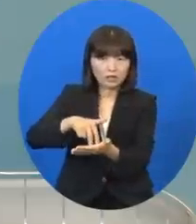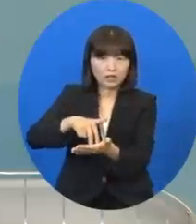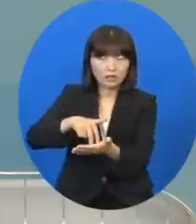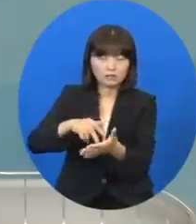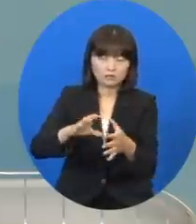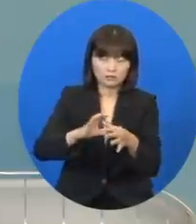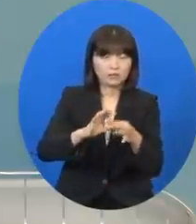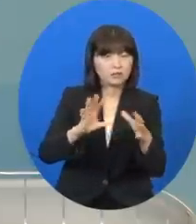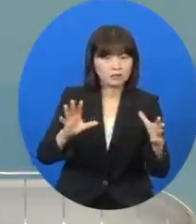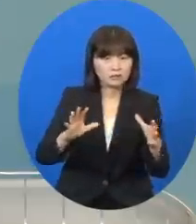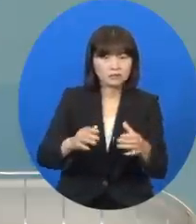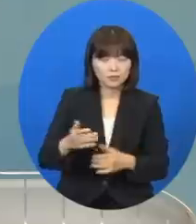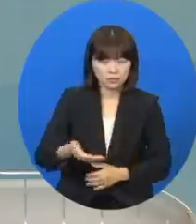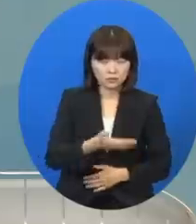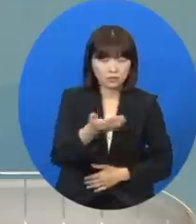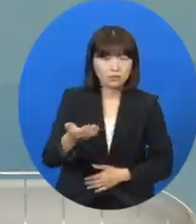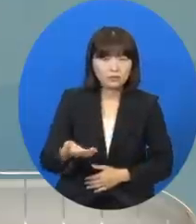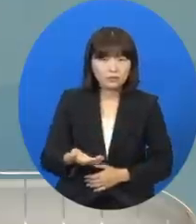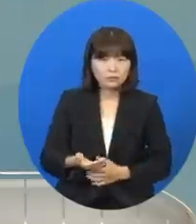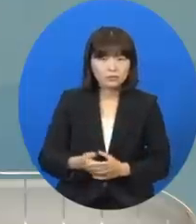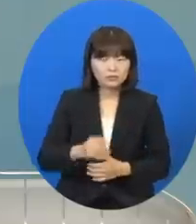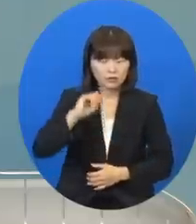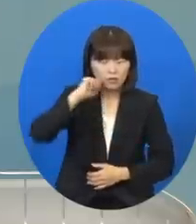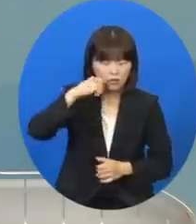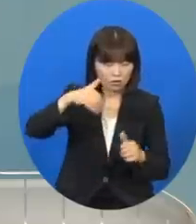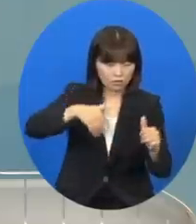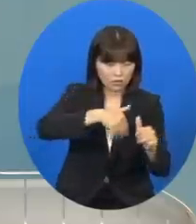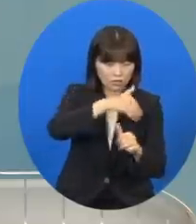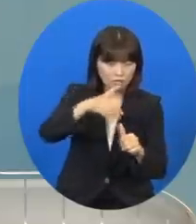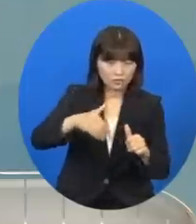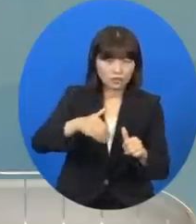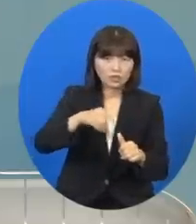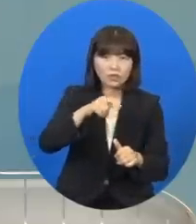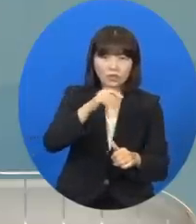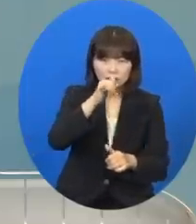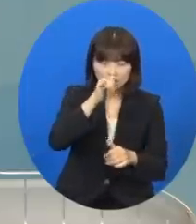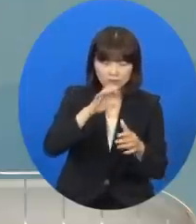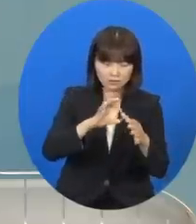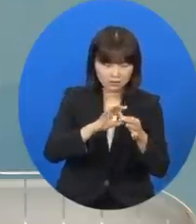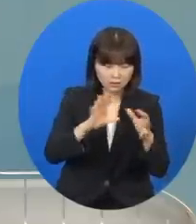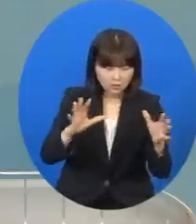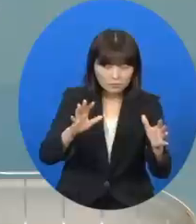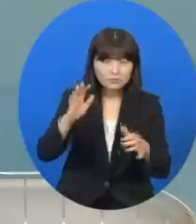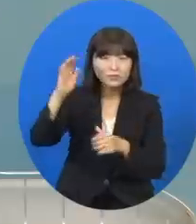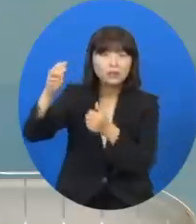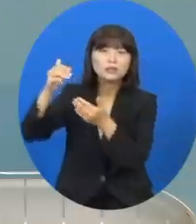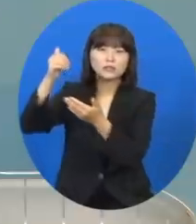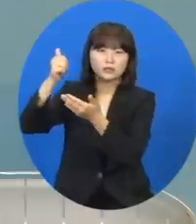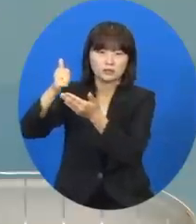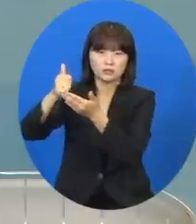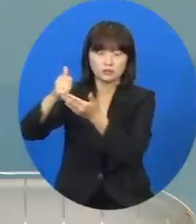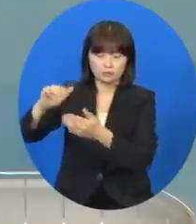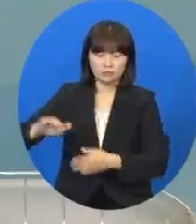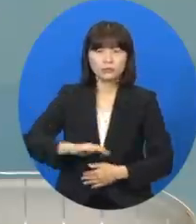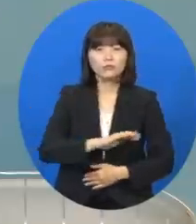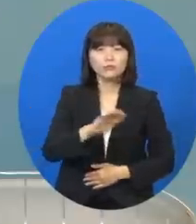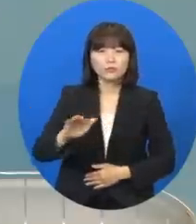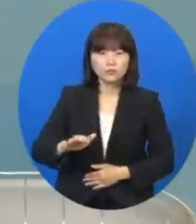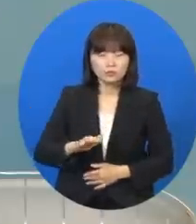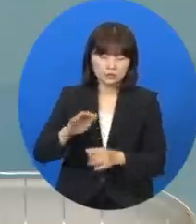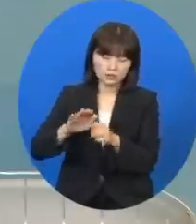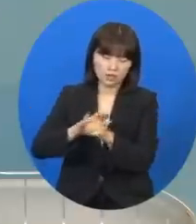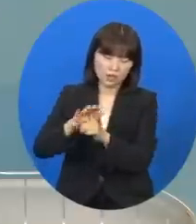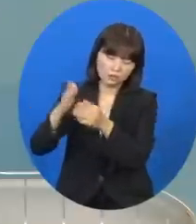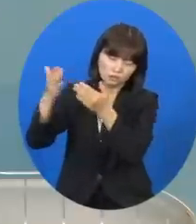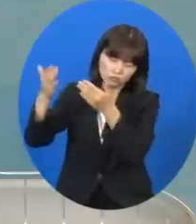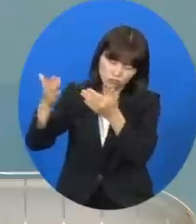있든, 여러분이 얼마나 지금 어려운 처지에 있든, 여러분, 하나님이 우리를